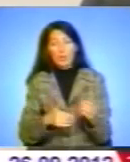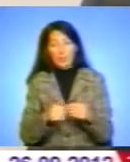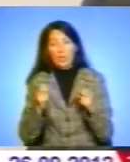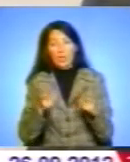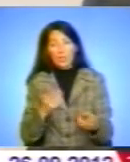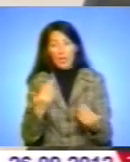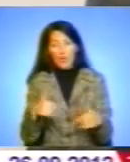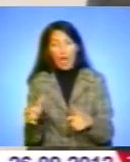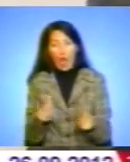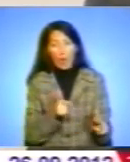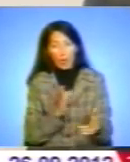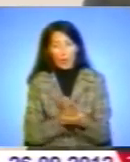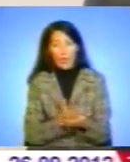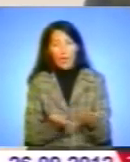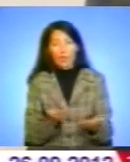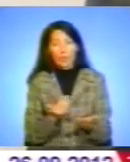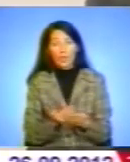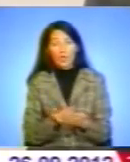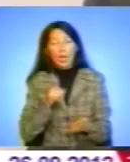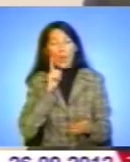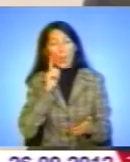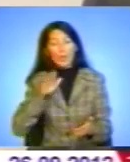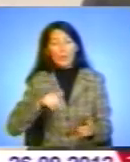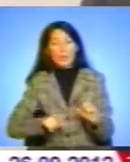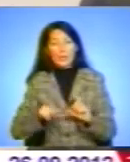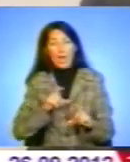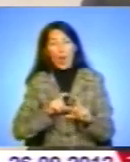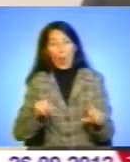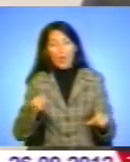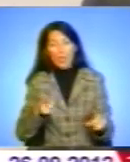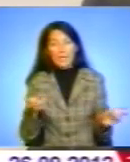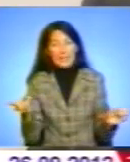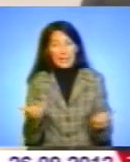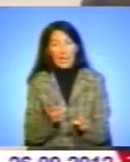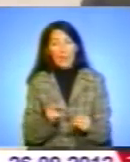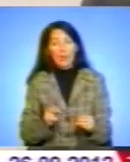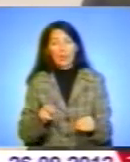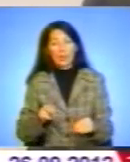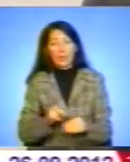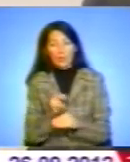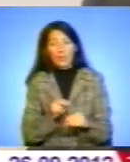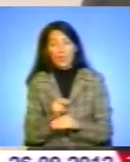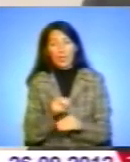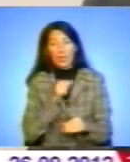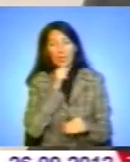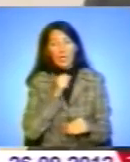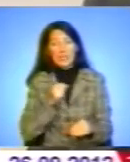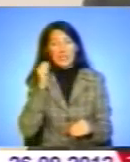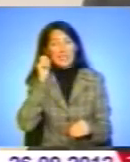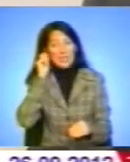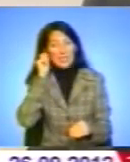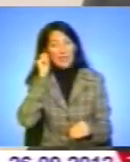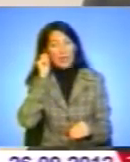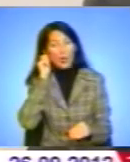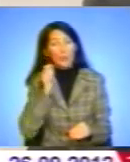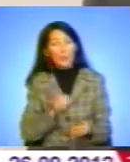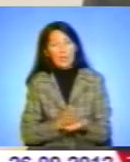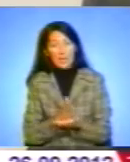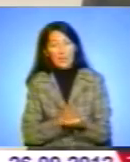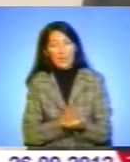готові. Якщо молодь йде після коледжу, їх все одно треба старші за віком і за